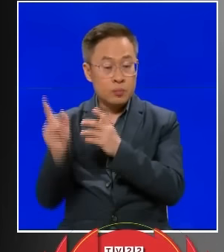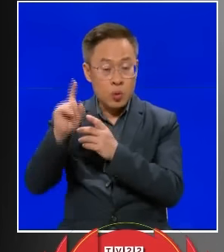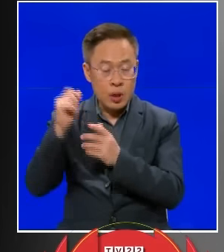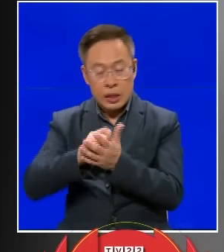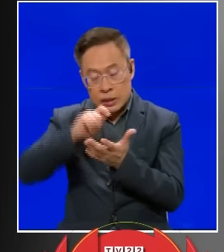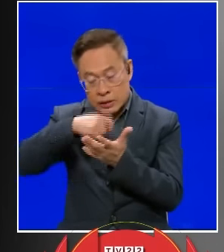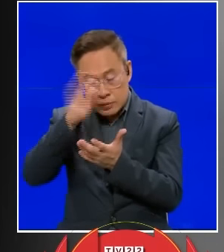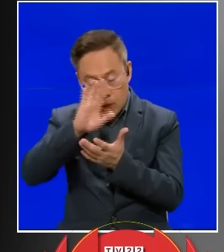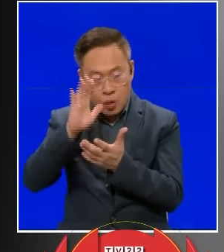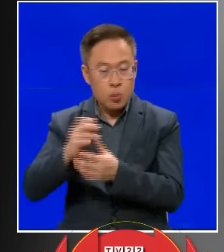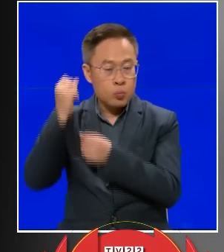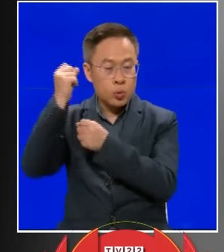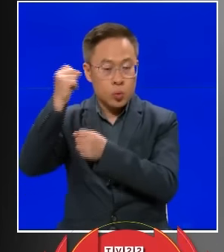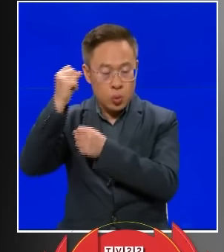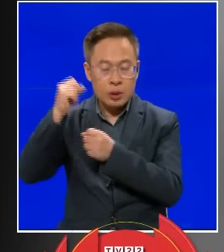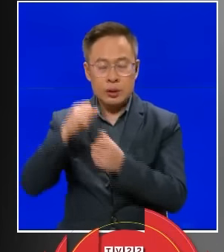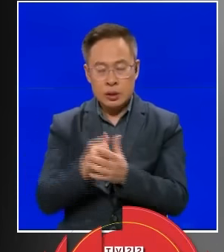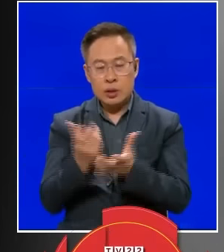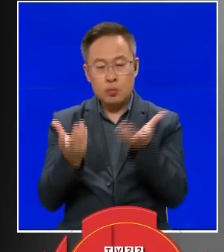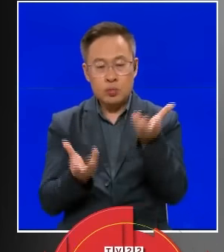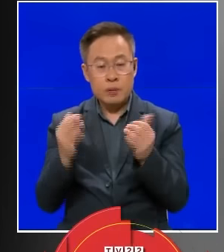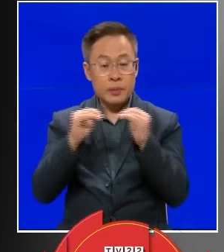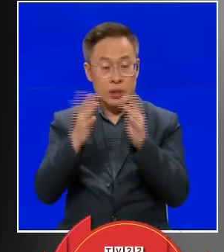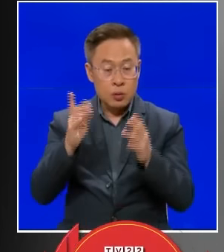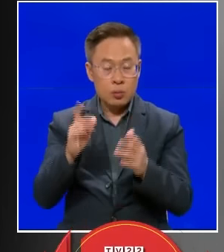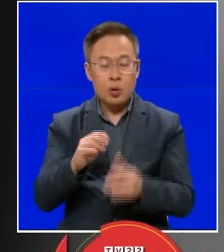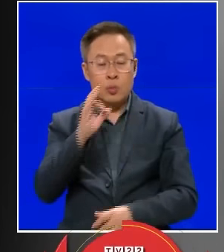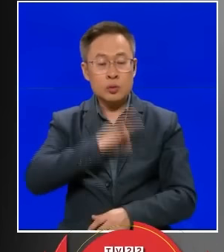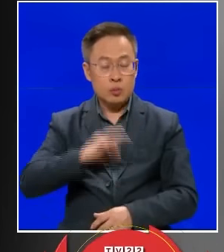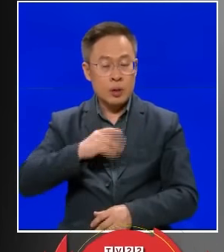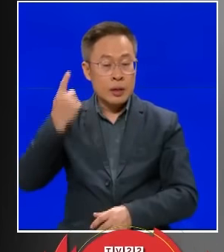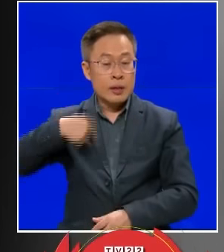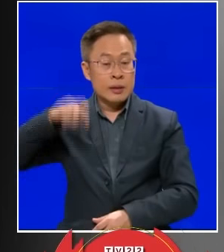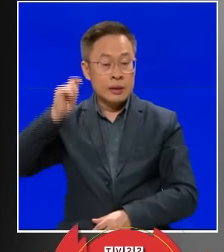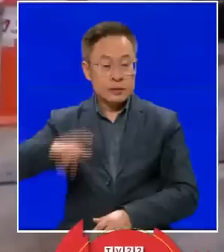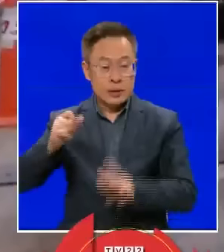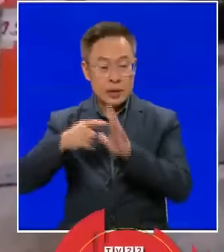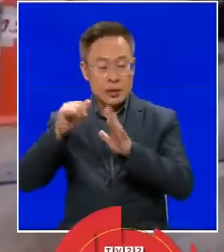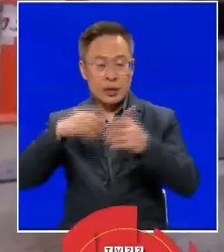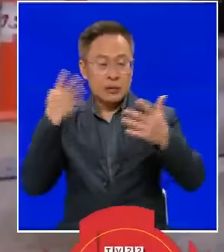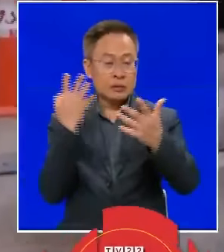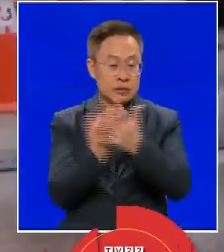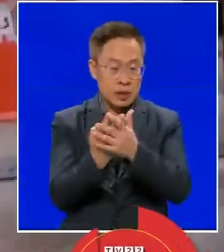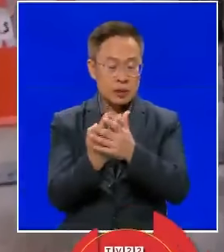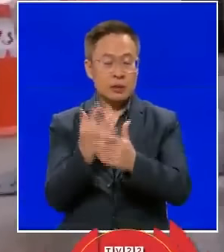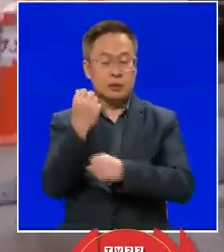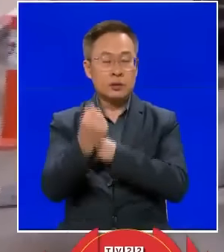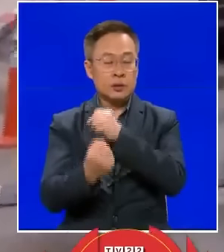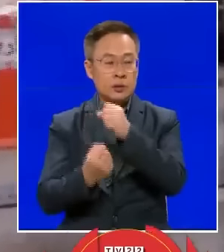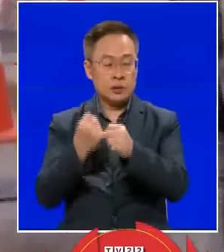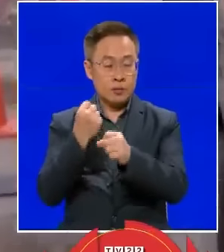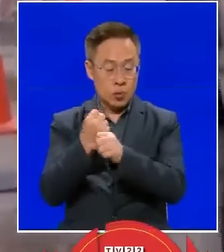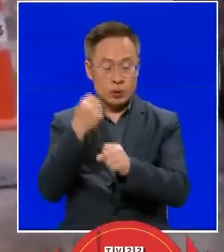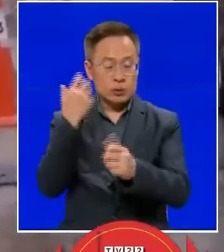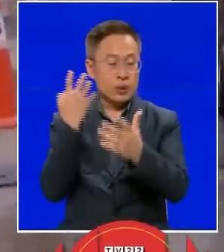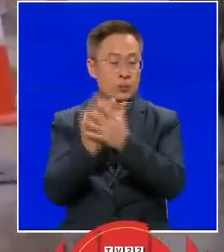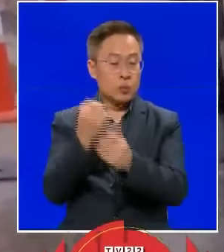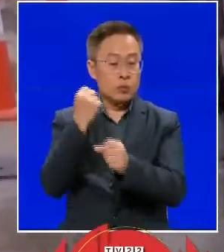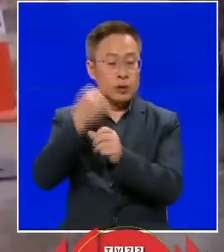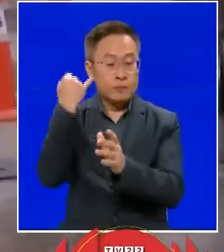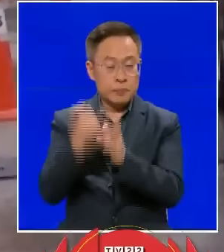มีการปฏิรูปกระบวนการยุติธรรมหลังจากศาลอาญากรุงเทพใต้มีคำสั่งลงโทษจำคุกกรณีละเมิดอำนาจศาลทางคณะกรรมการสิทธิ